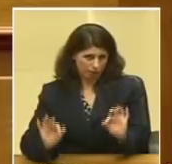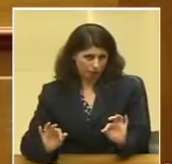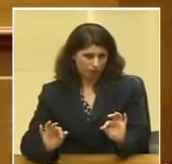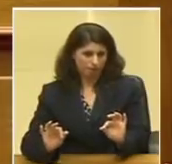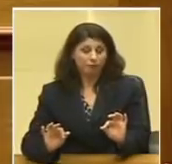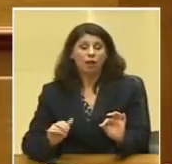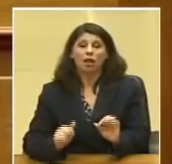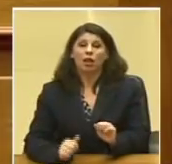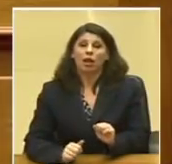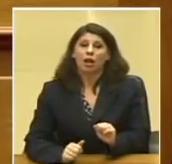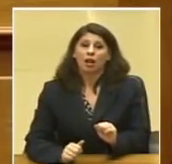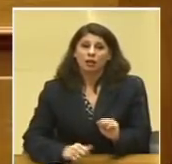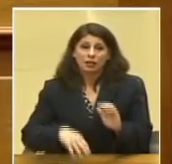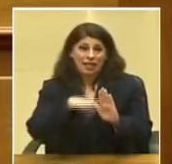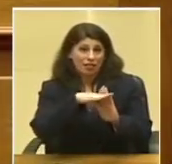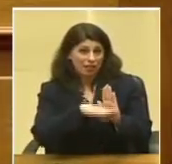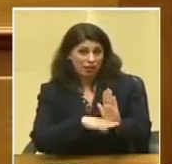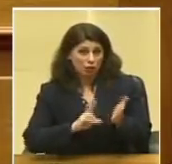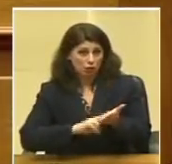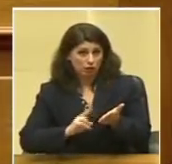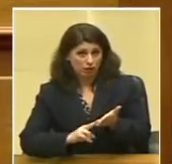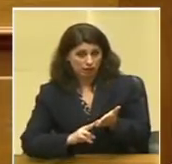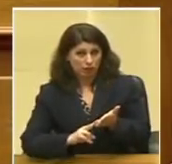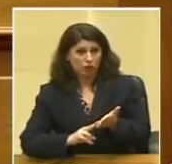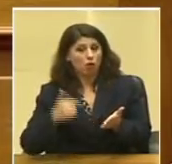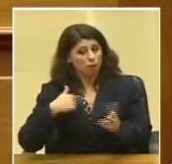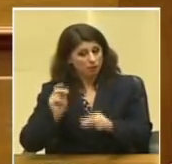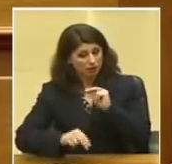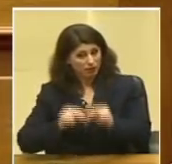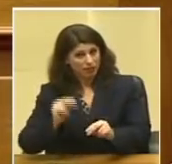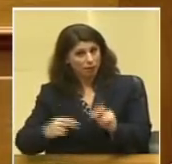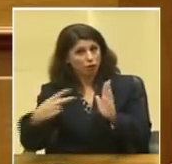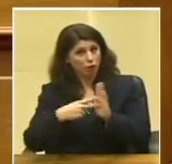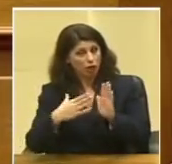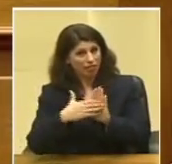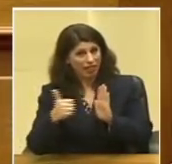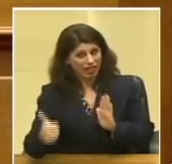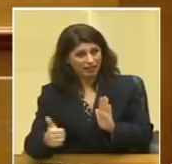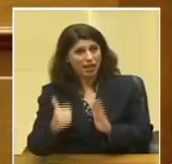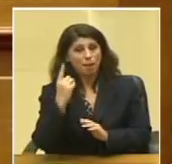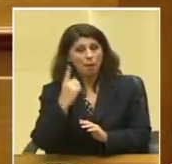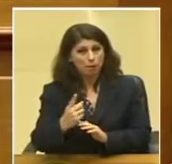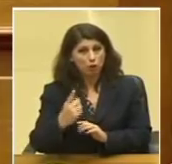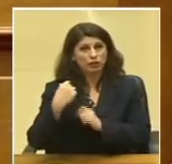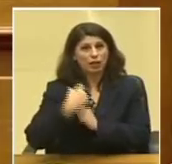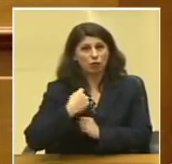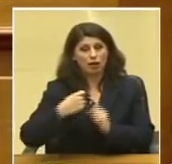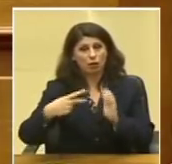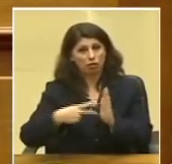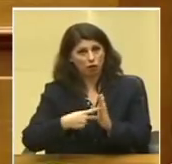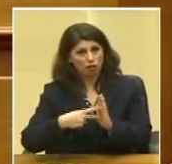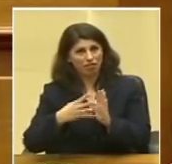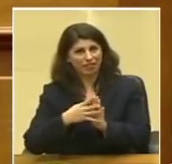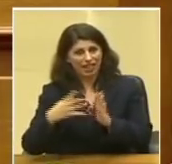Με βάση λοιπόν τις διατάξεις του ασφαλιστικού που νομοθετήσαμε το 2016, από 1η-1η-19,